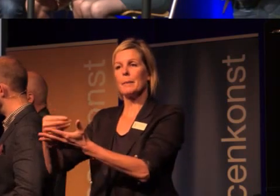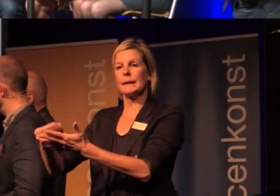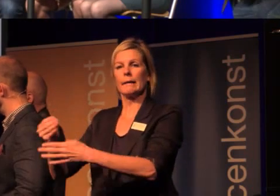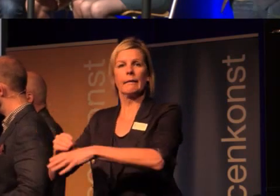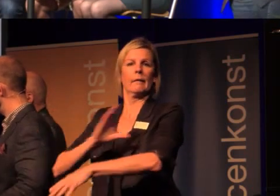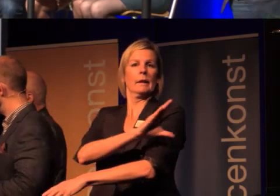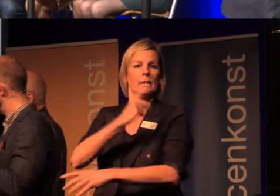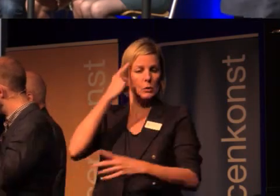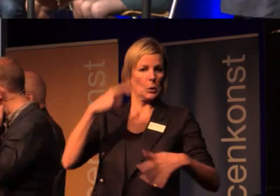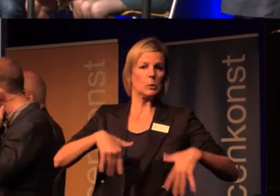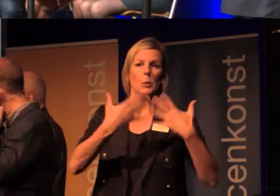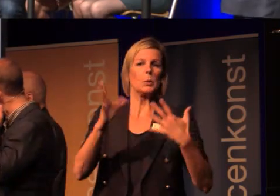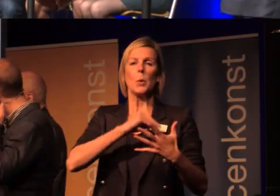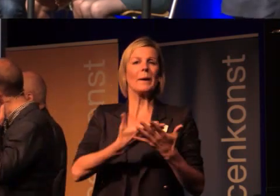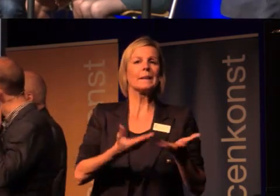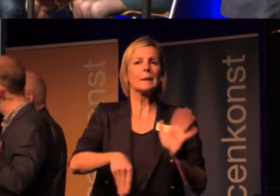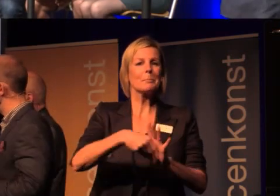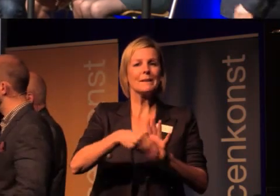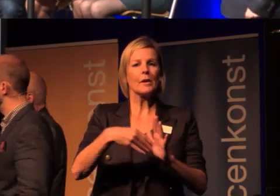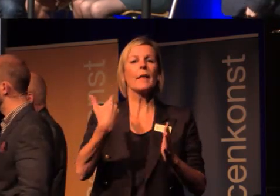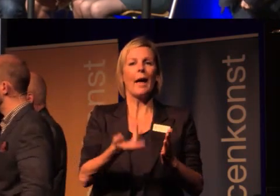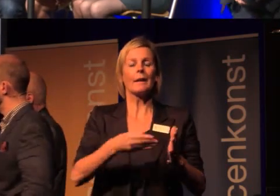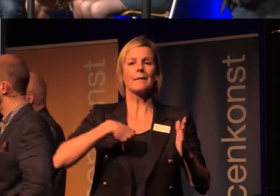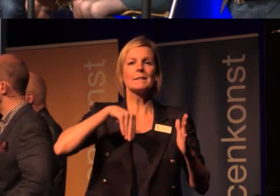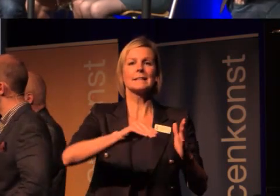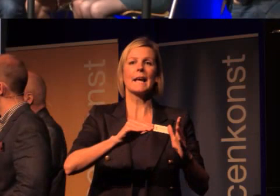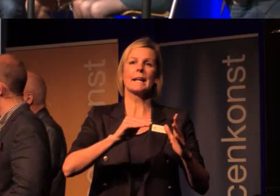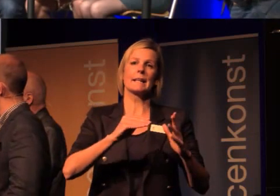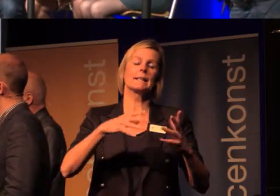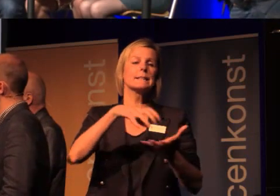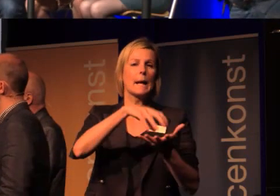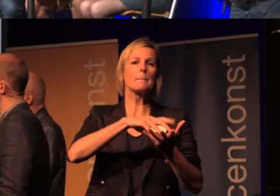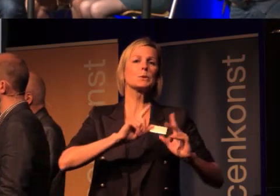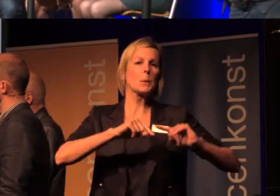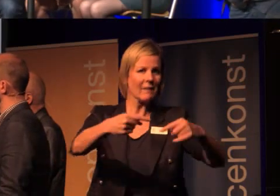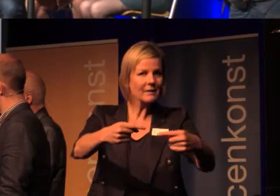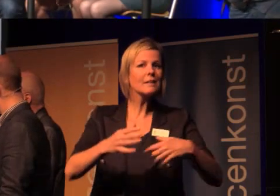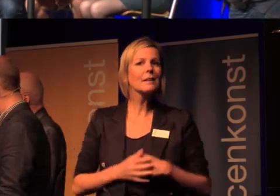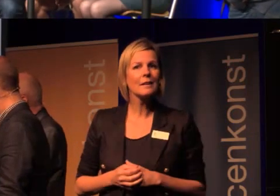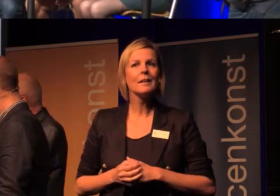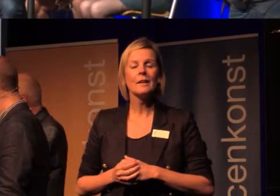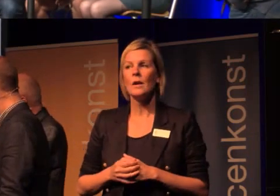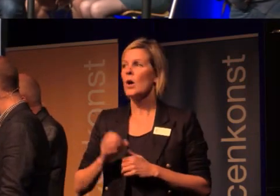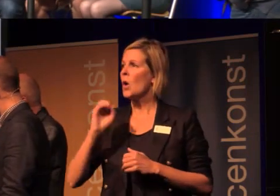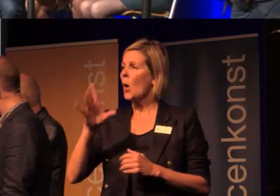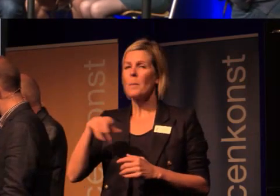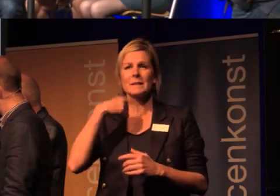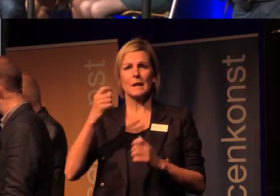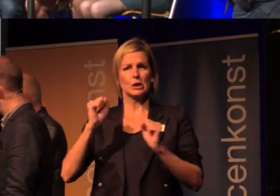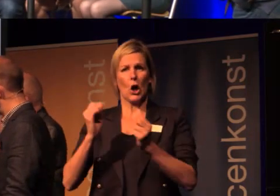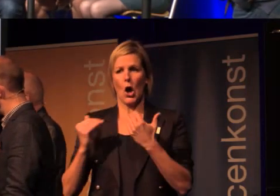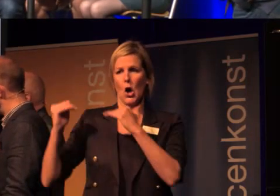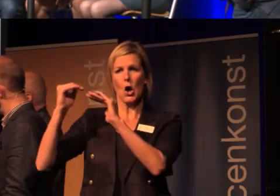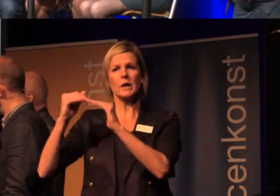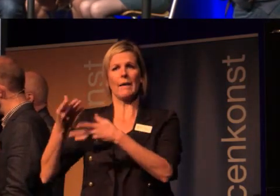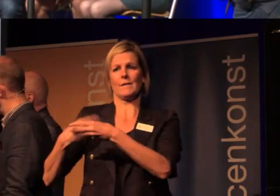det är ju en investering i samhällsutveckling. Så när man pratar om att man ska öka finansieringen så